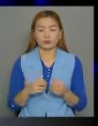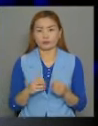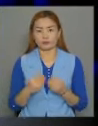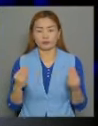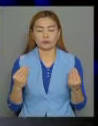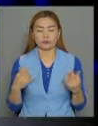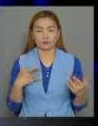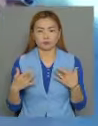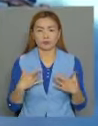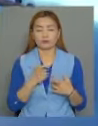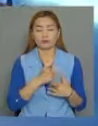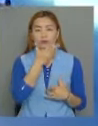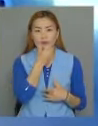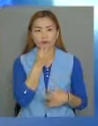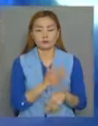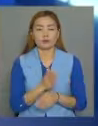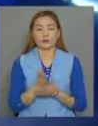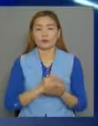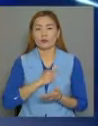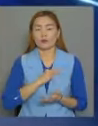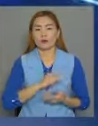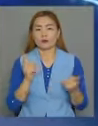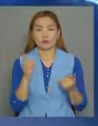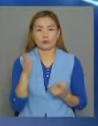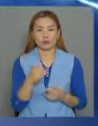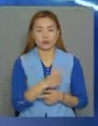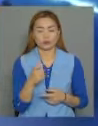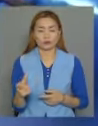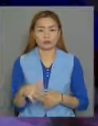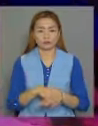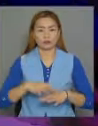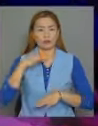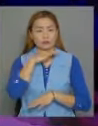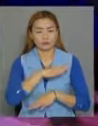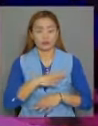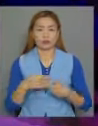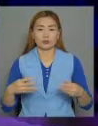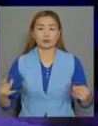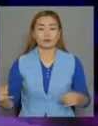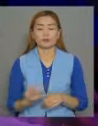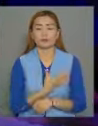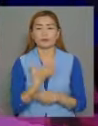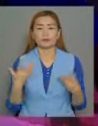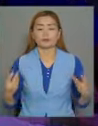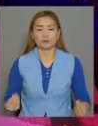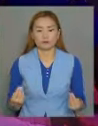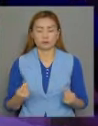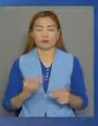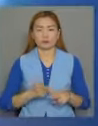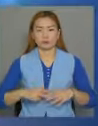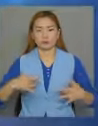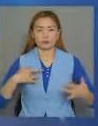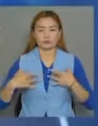өзінің актерларымен көрікті, қызметкерлерімен тұғырлы, көрерменімен бай. Сондықтан да көктемнің алғашқы шуақты айында аталып